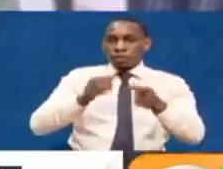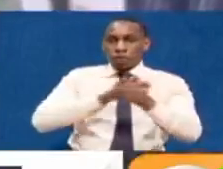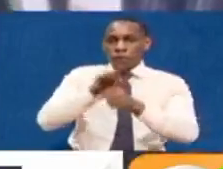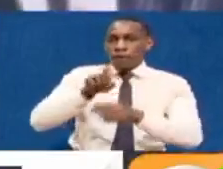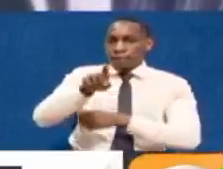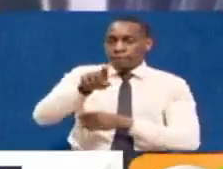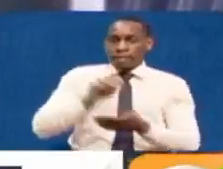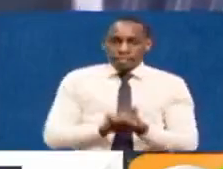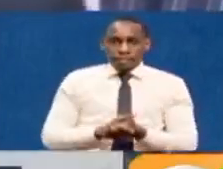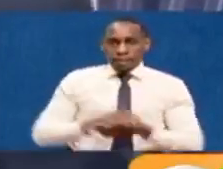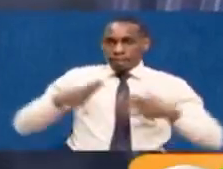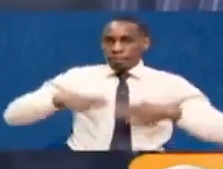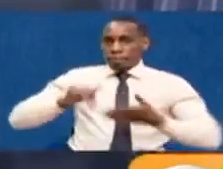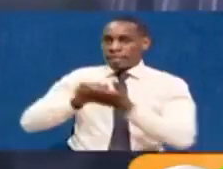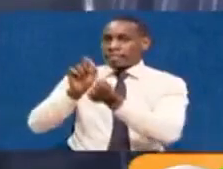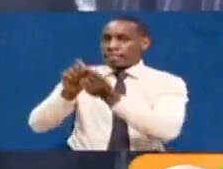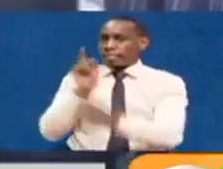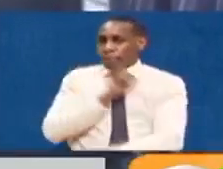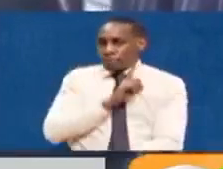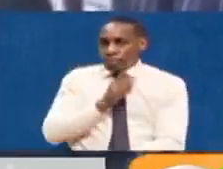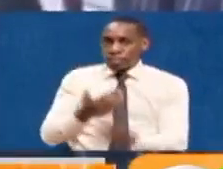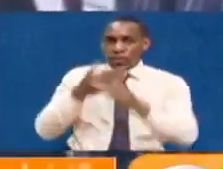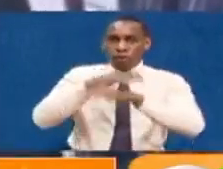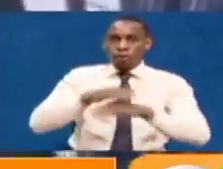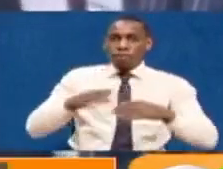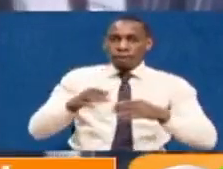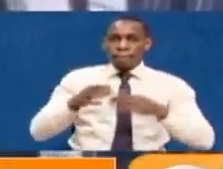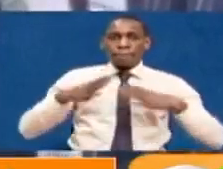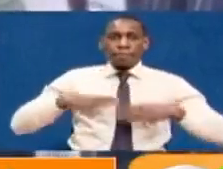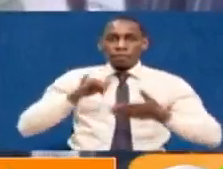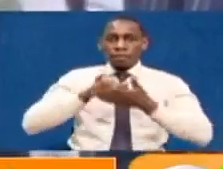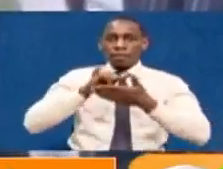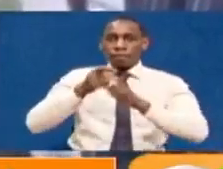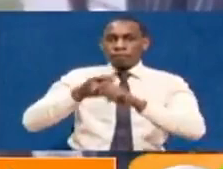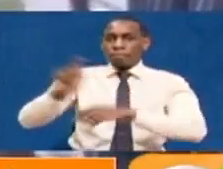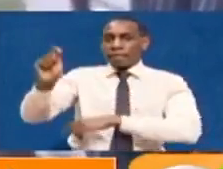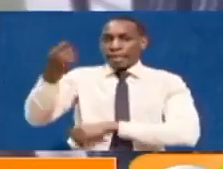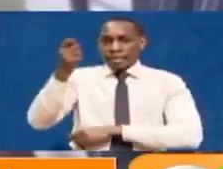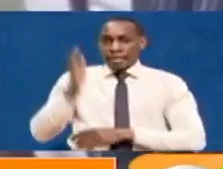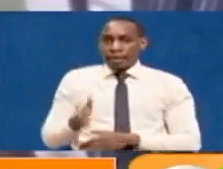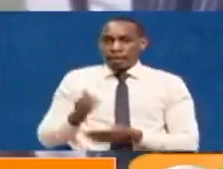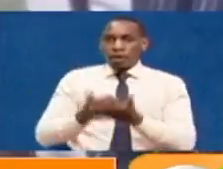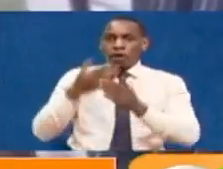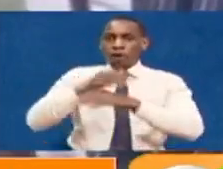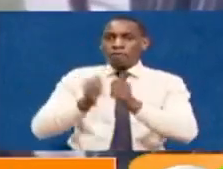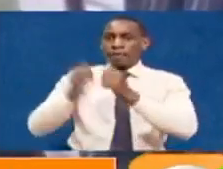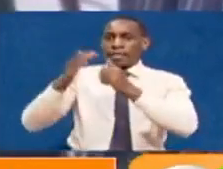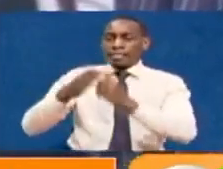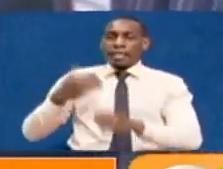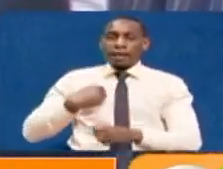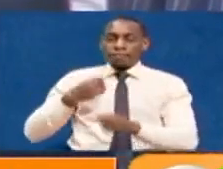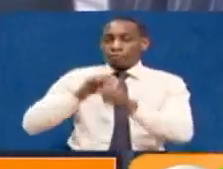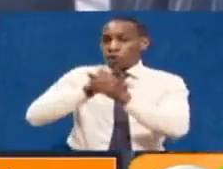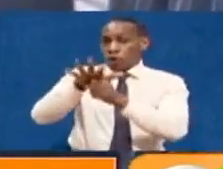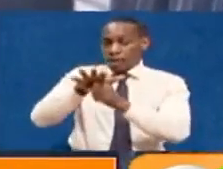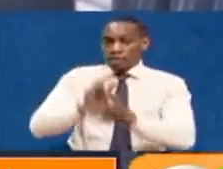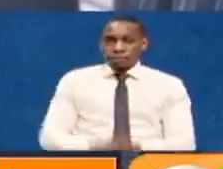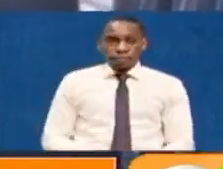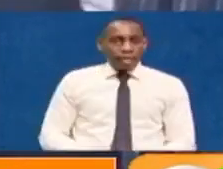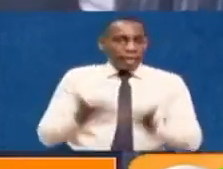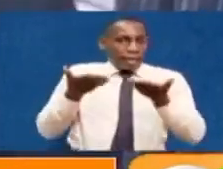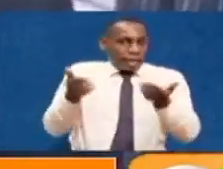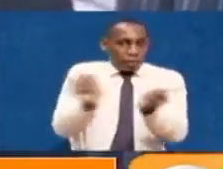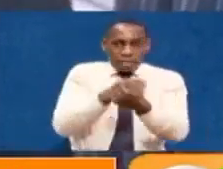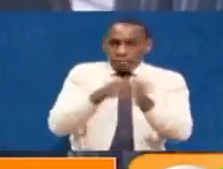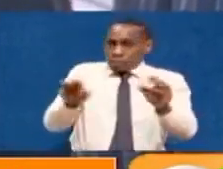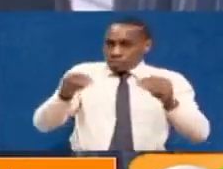coronavirus. Kati ya watu waliopimwa, zaidi ya wasafiri wanaotokea Kenya, wa Kenya, zaidi ya 19 wana corona. Sasa